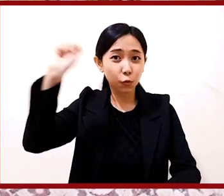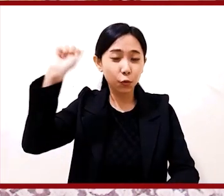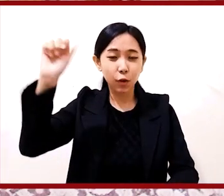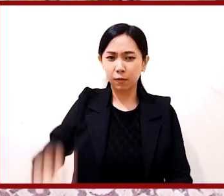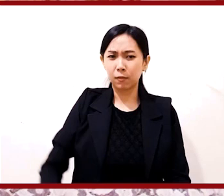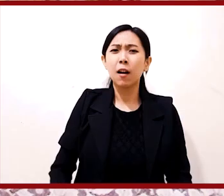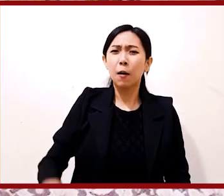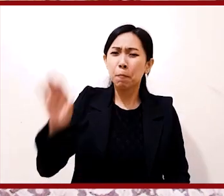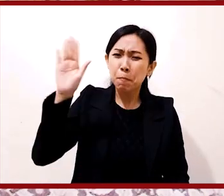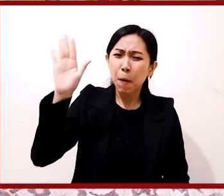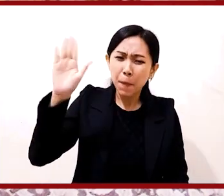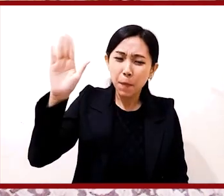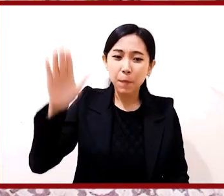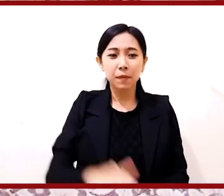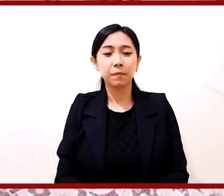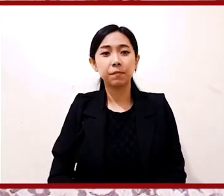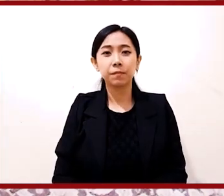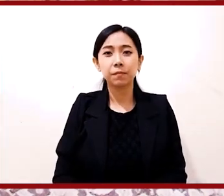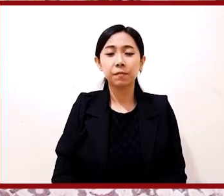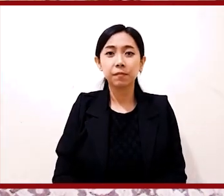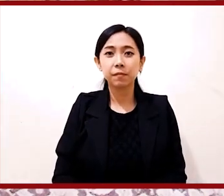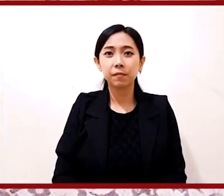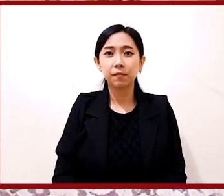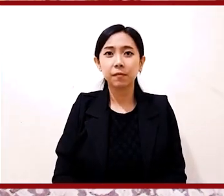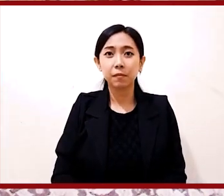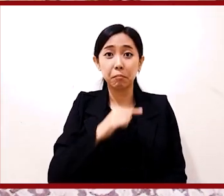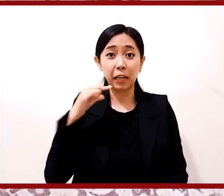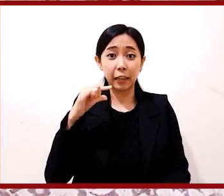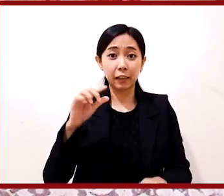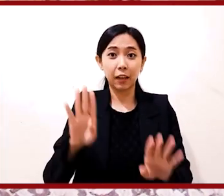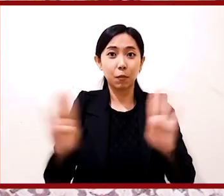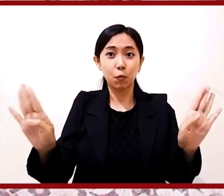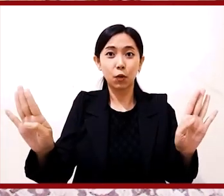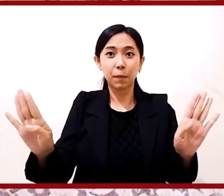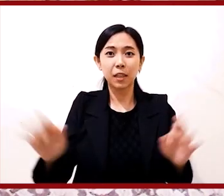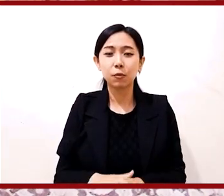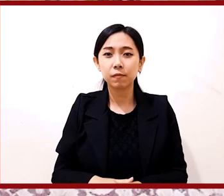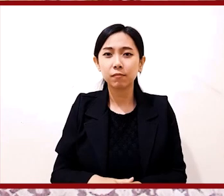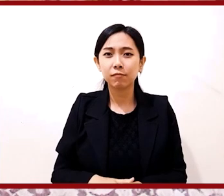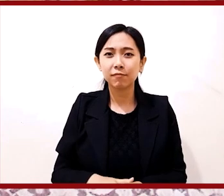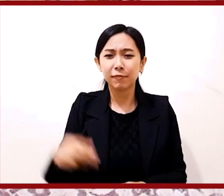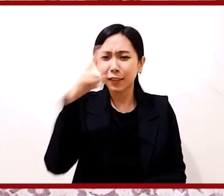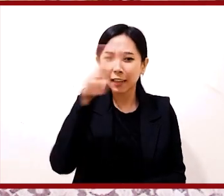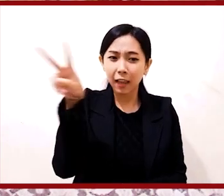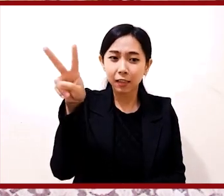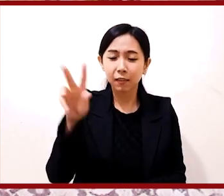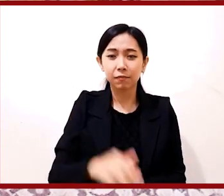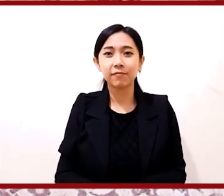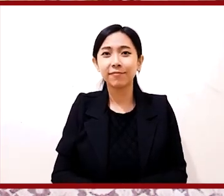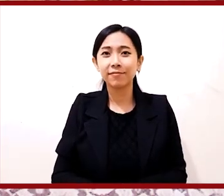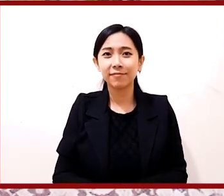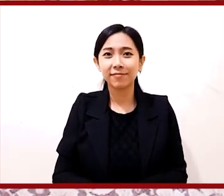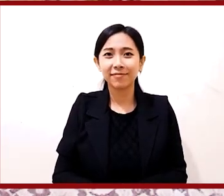"Pak Pendeta, Pak Pendeta." Lama Pak Pendeta baru membuka pintu, tampak ia belum mandi. "Eh, Pak Pendeta